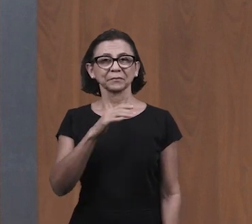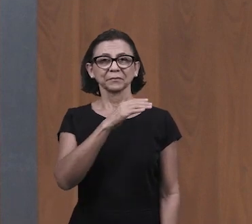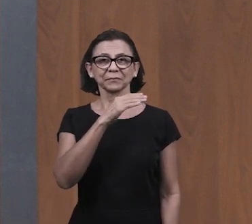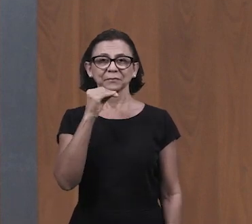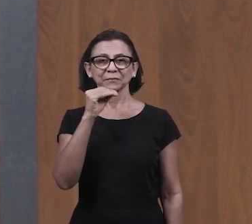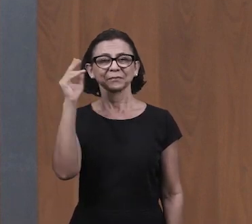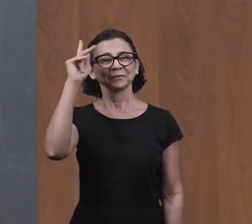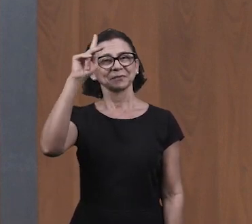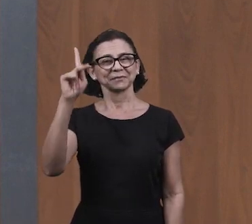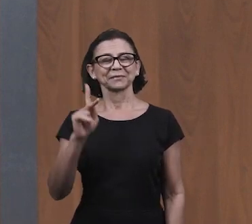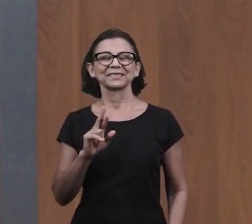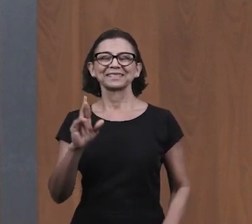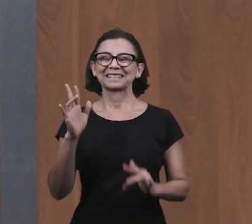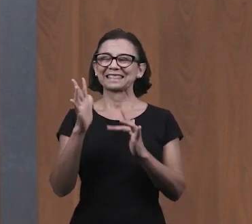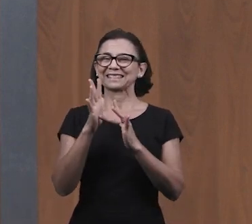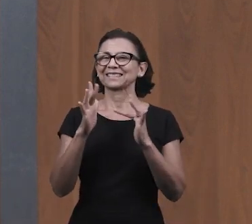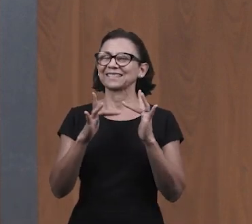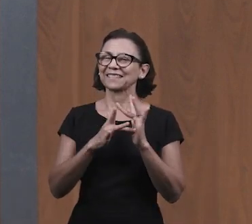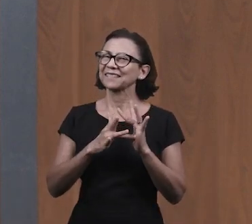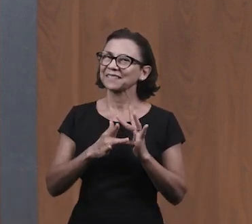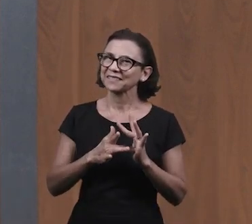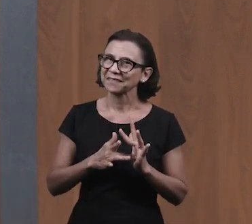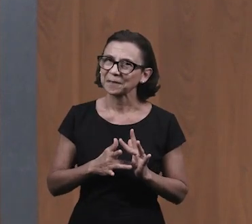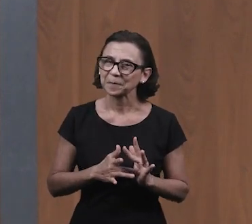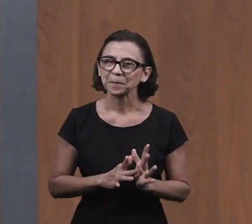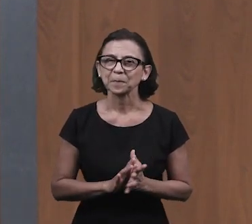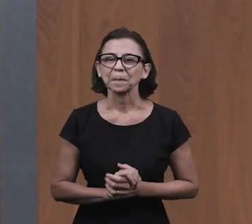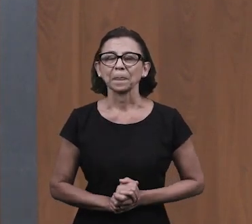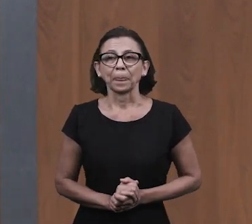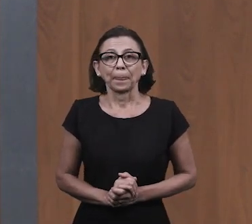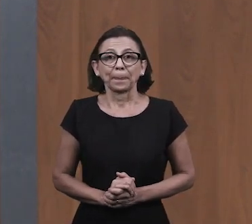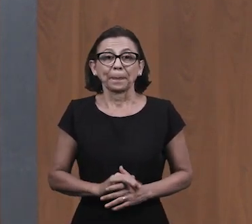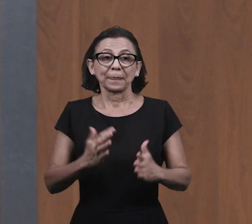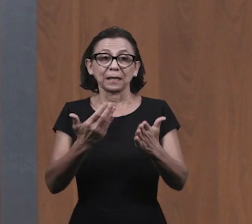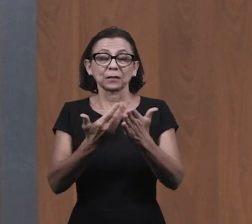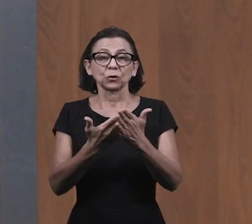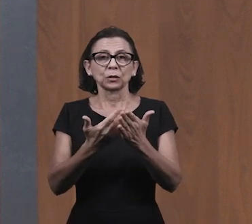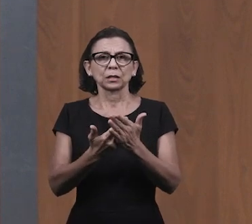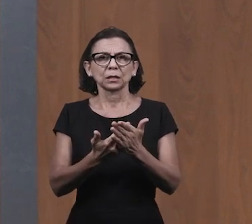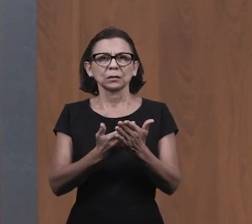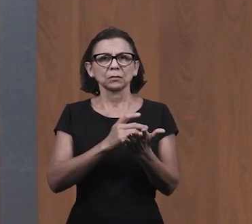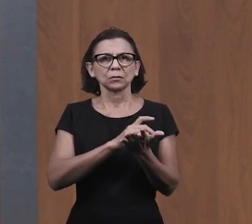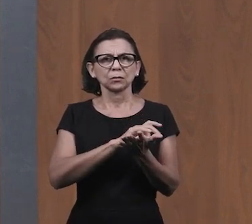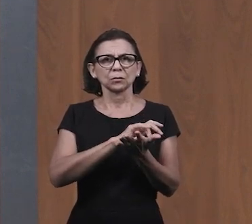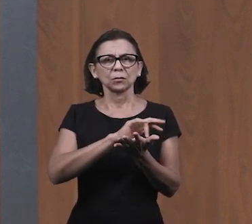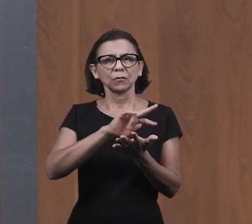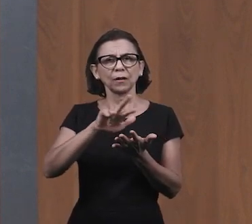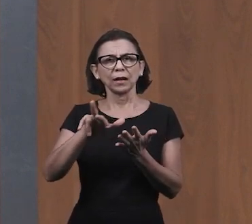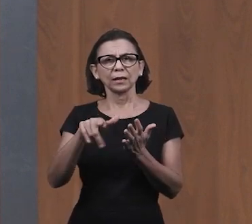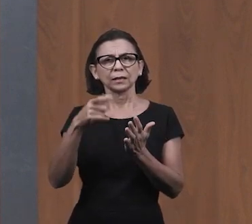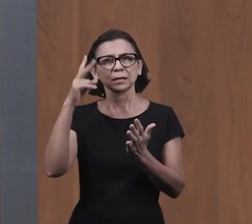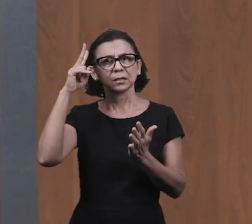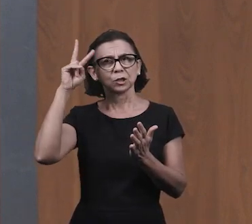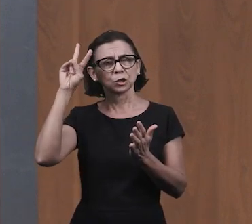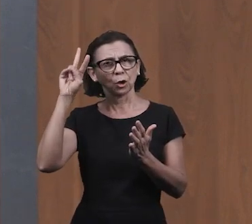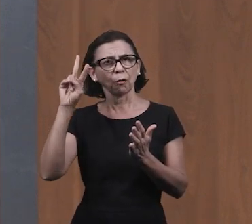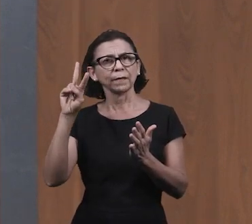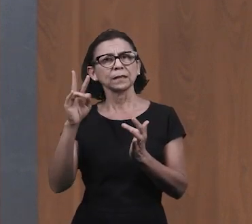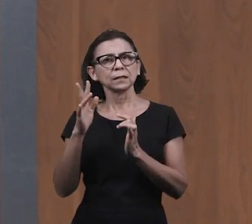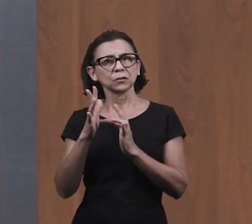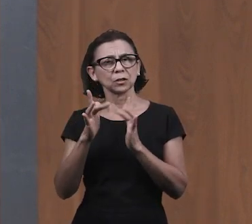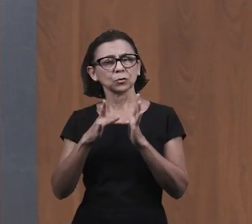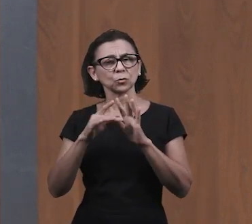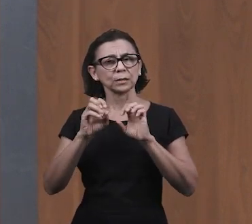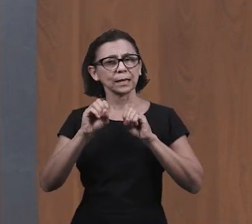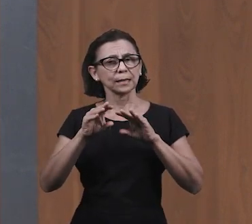assistent, spécialement les enfants intermédiaires et adolescents, dans la paix du Seigneur Jésus. Nous sommes en train d'étudier